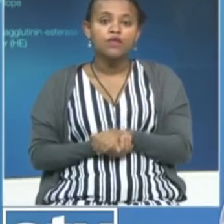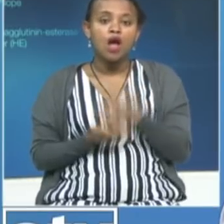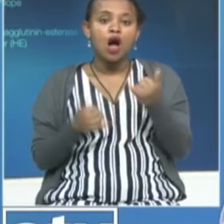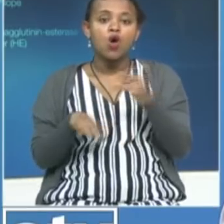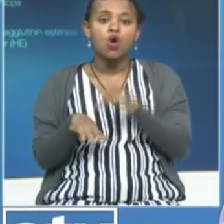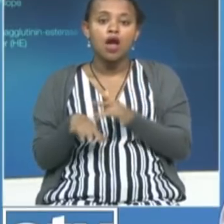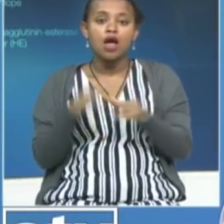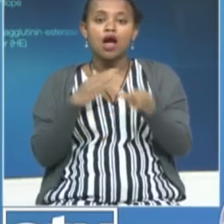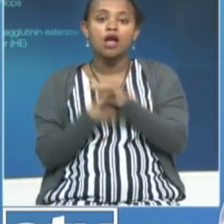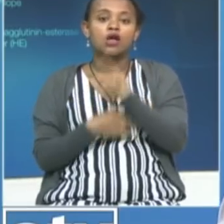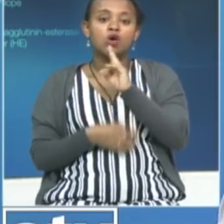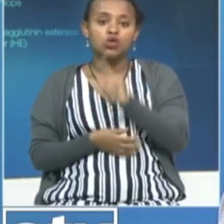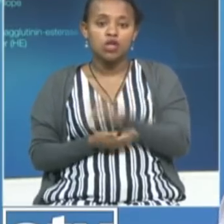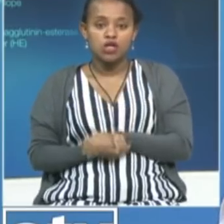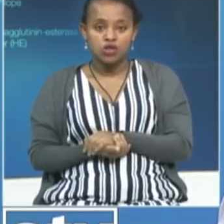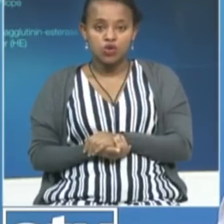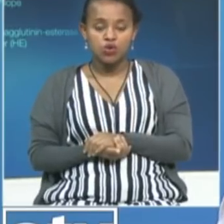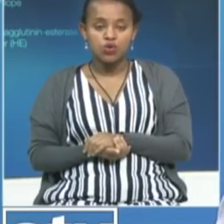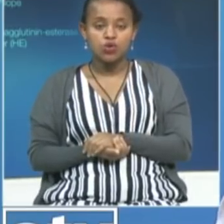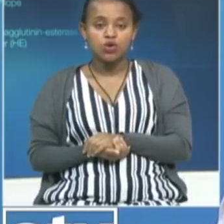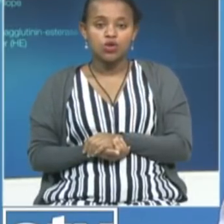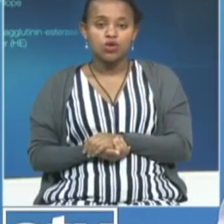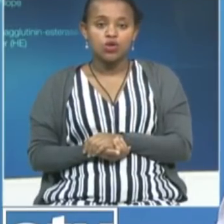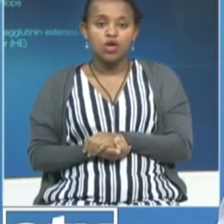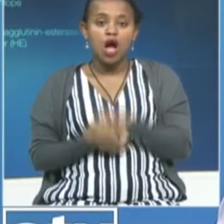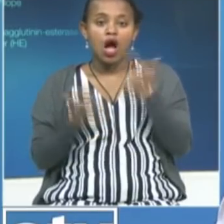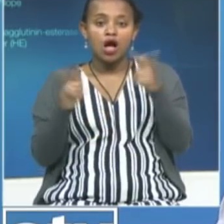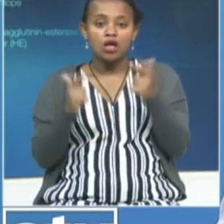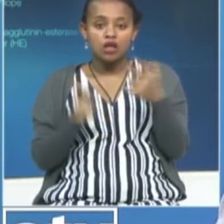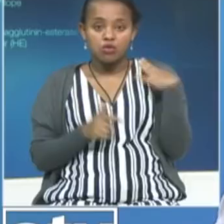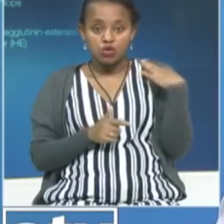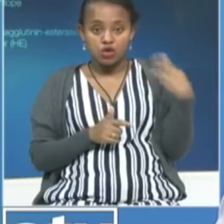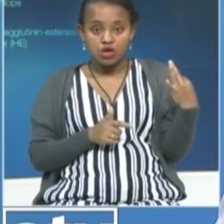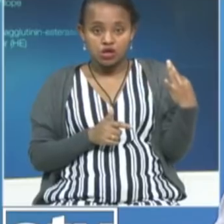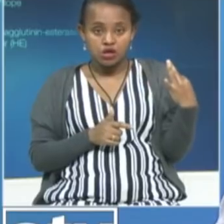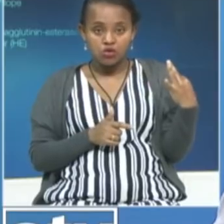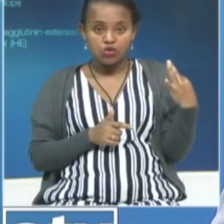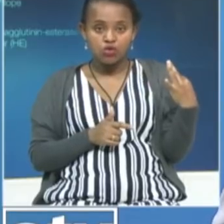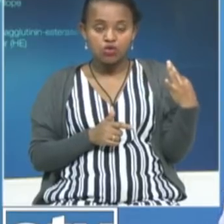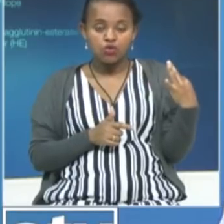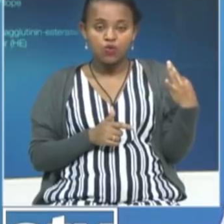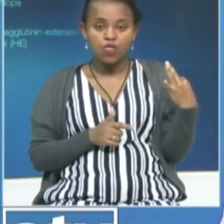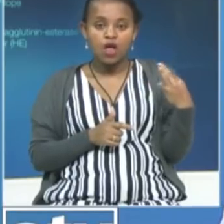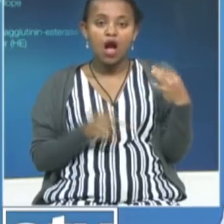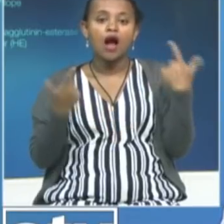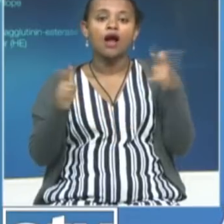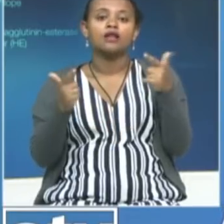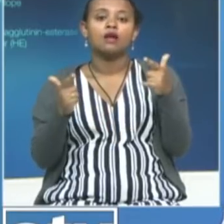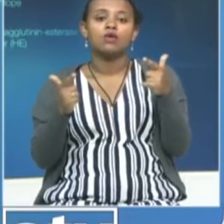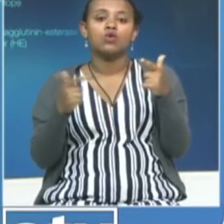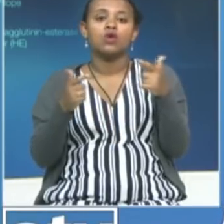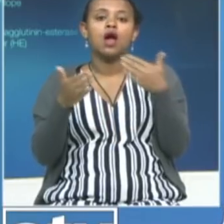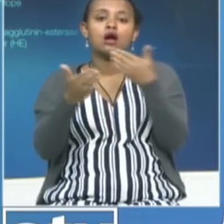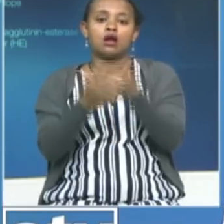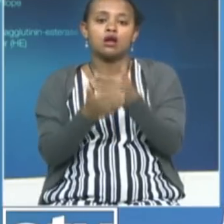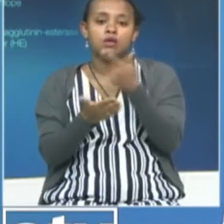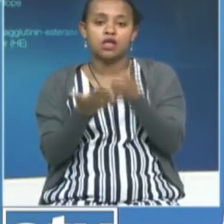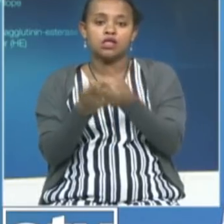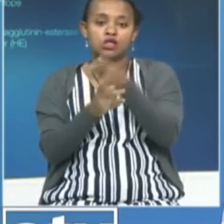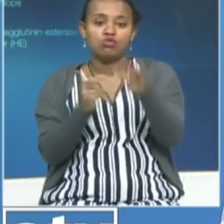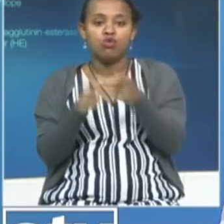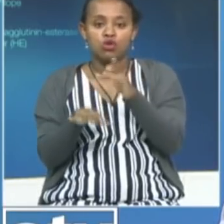ላይ አደጋዎች ናቸው ሰዎች በዛ አጋጣሚውም ግለሰቡ ፈልጎ ሳይሆን አጋጣሚው ያቀራርባል። ስለዚህ እነዚህ ቦታ